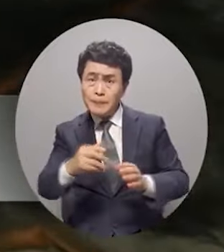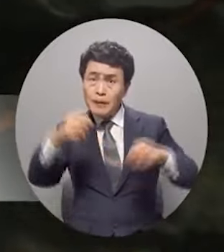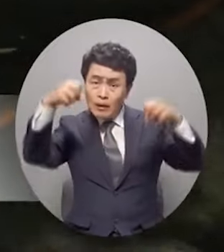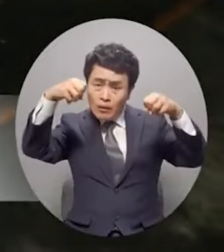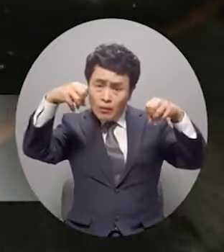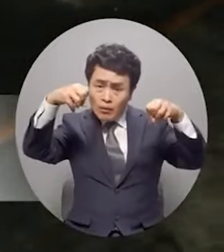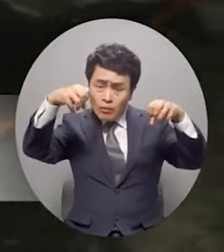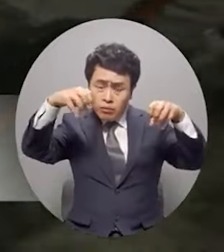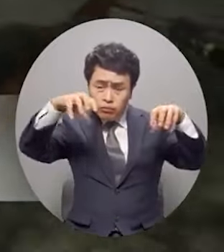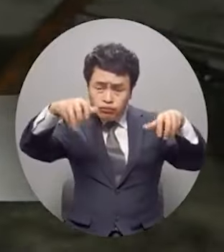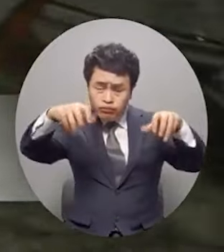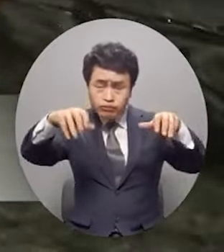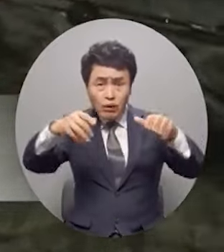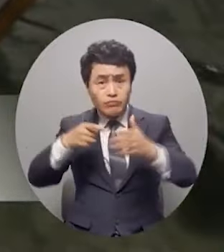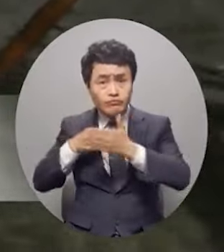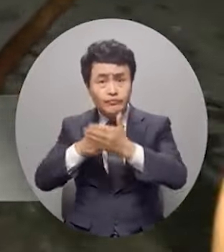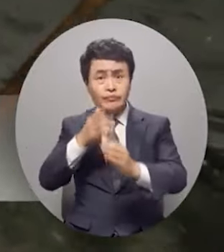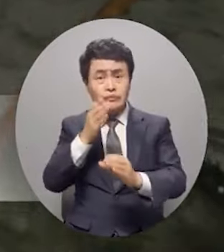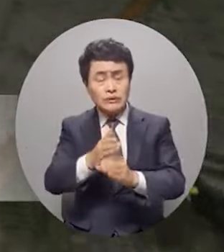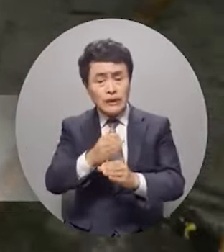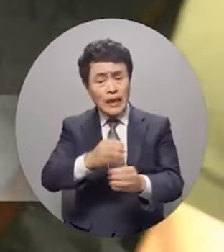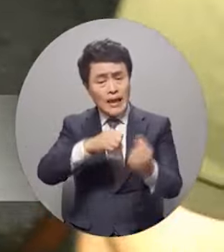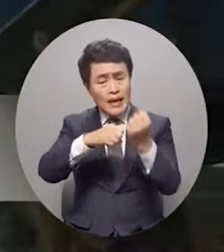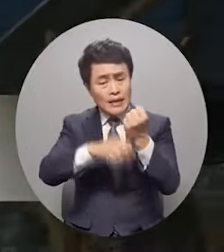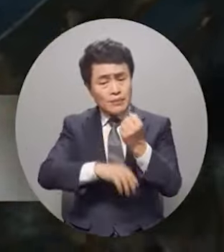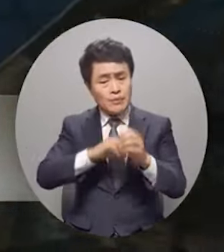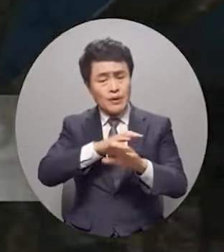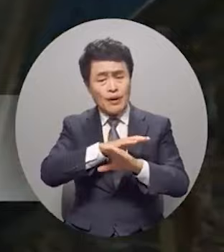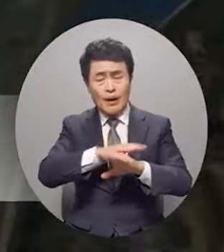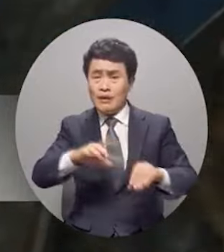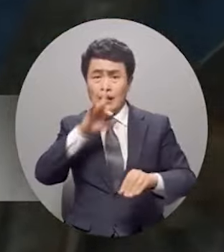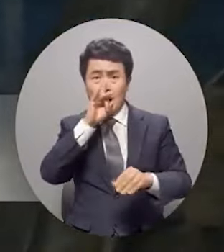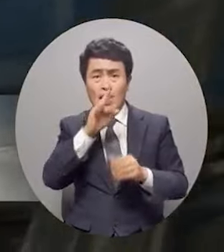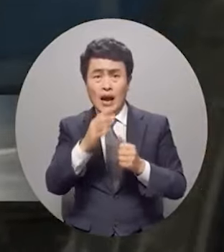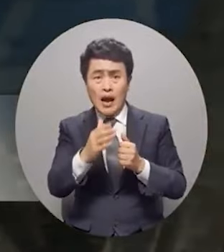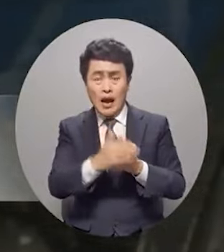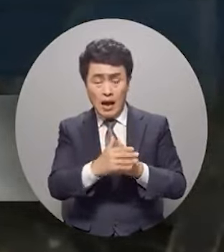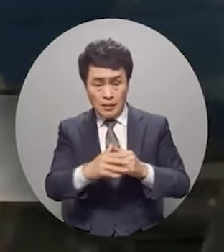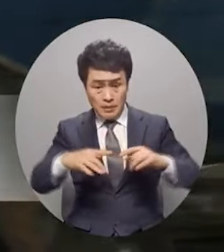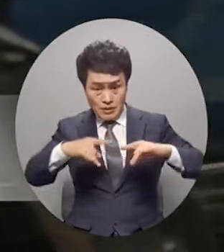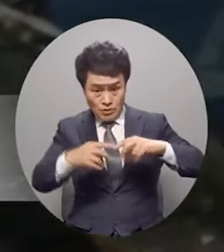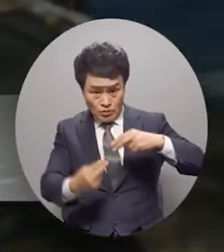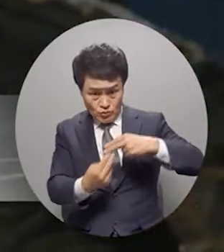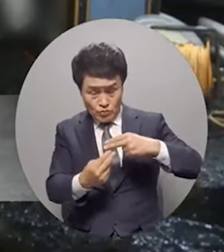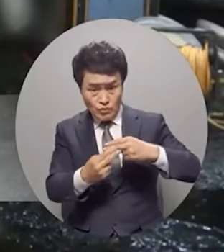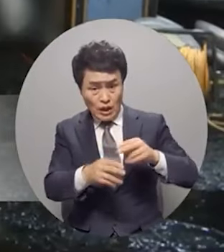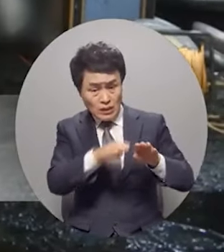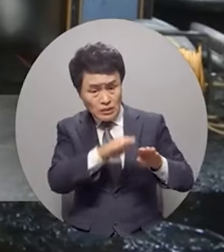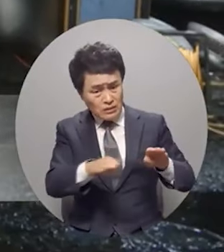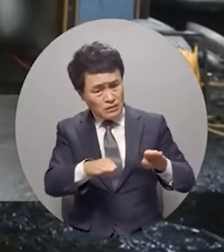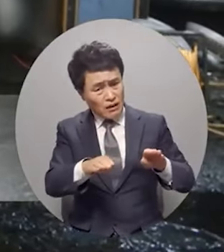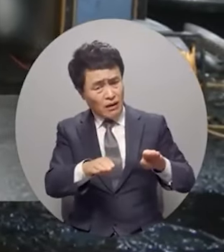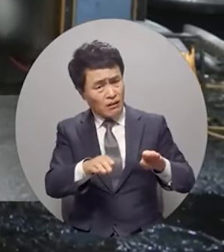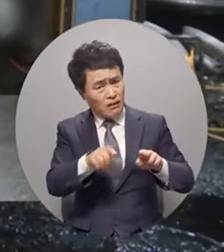보급 등을 추진 중이지만 근본적 대책이 될 수 없다며 충전소나 주차 구역을 지상에